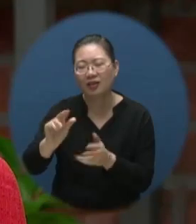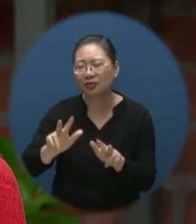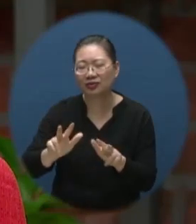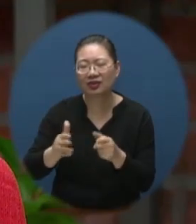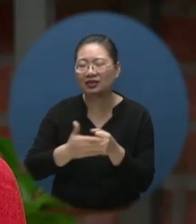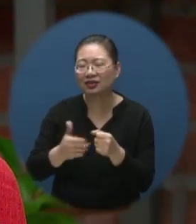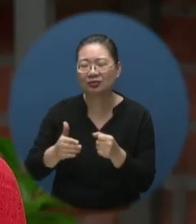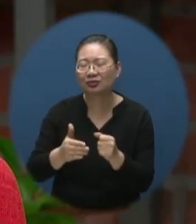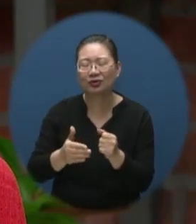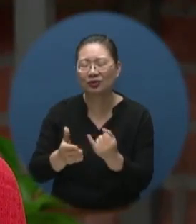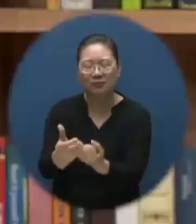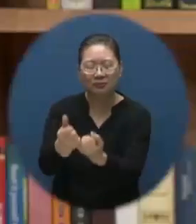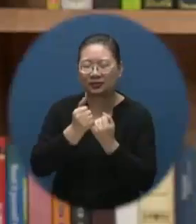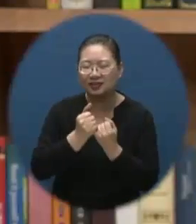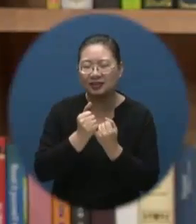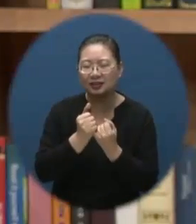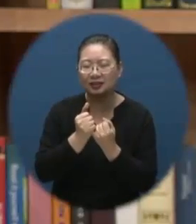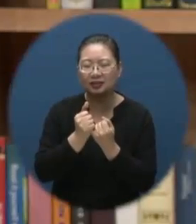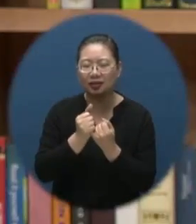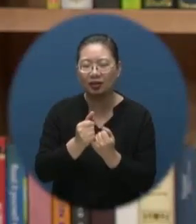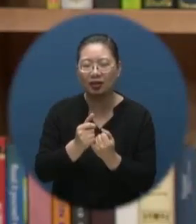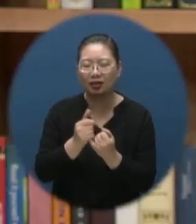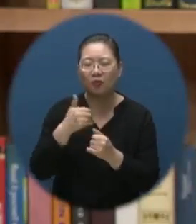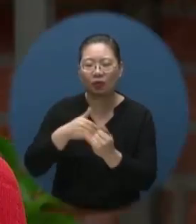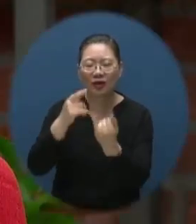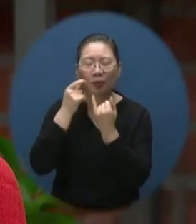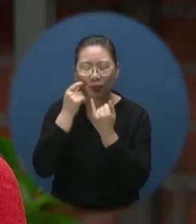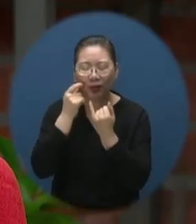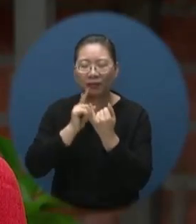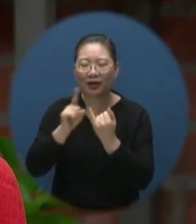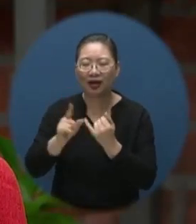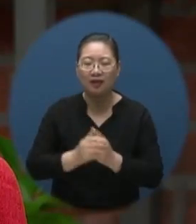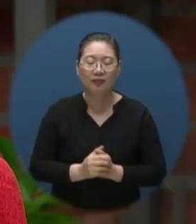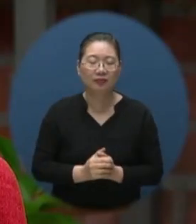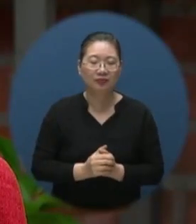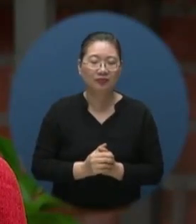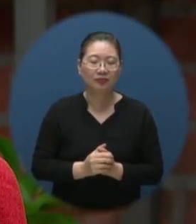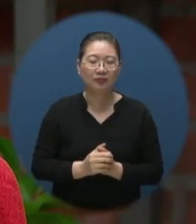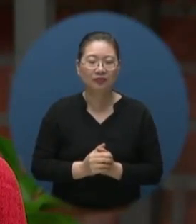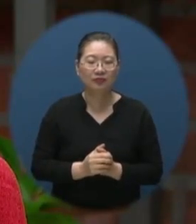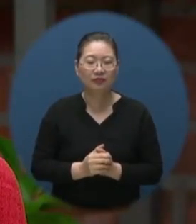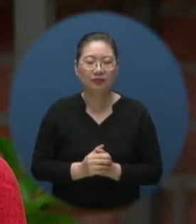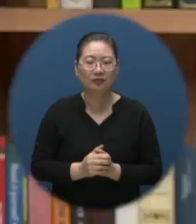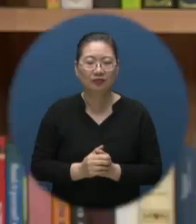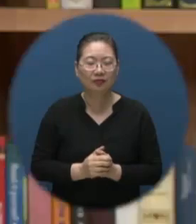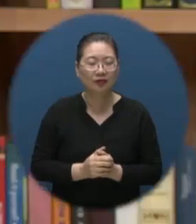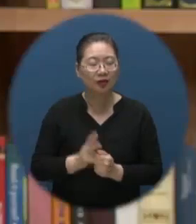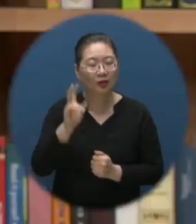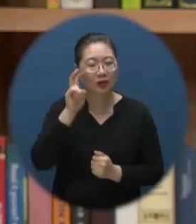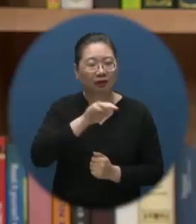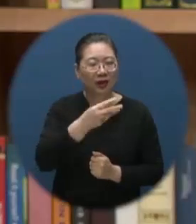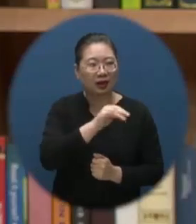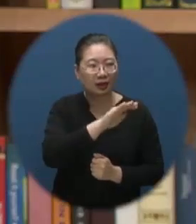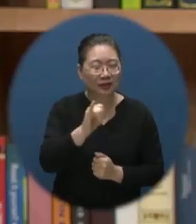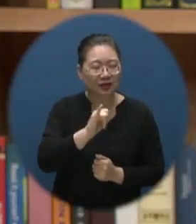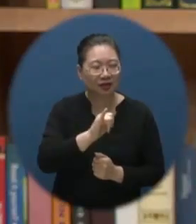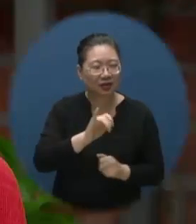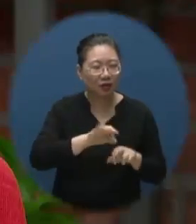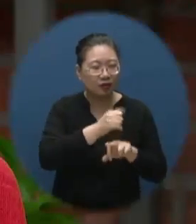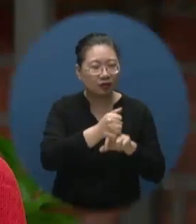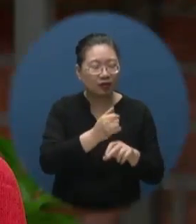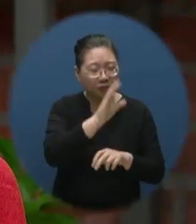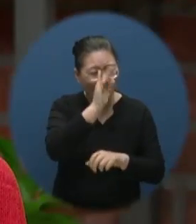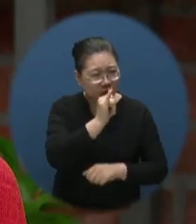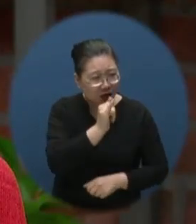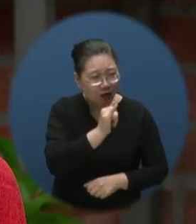거예요. 잡으라 그랬다는 거예요. 네, 그렇습니다. 네. 혹시 똑바른 얘기로 혹시 팔레비 구강도 그 병이 있었어요?